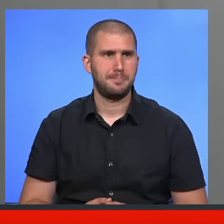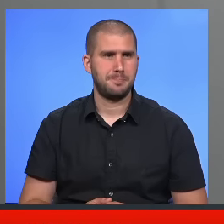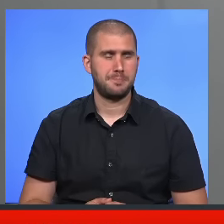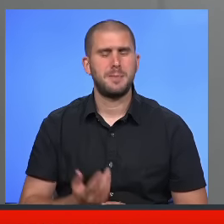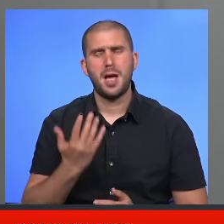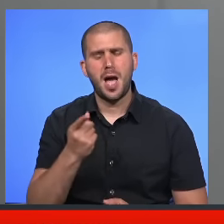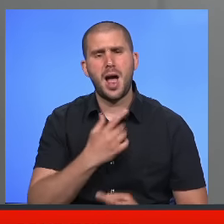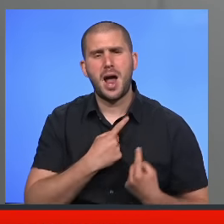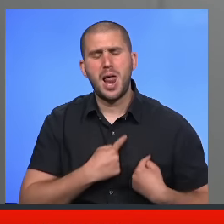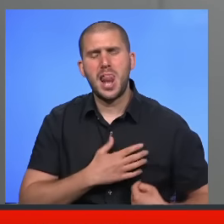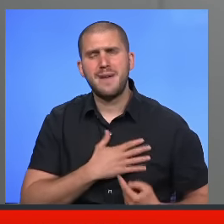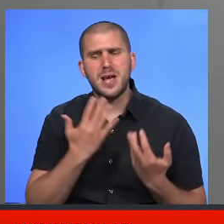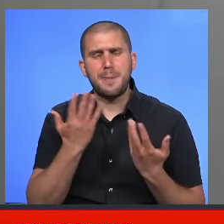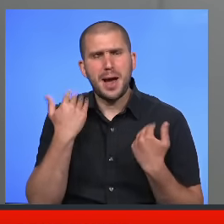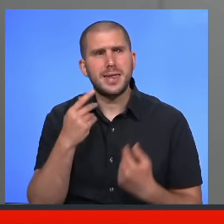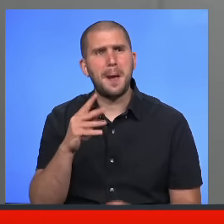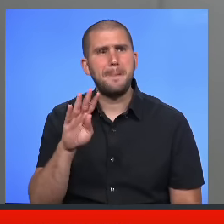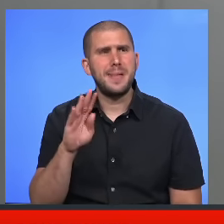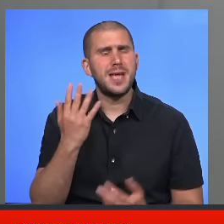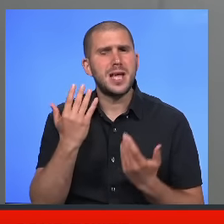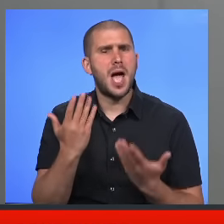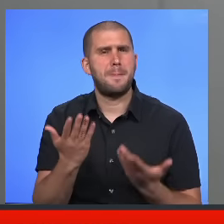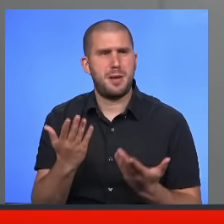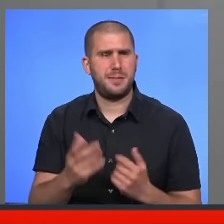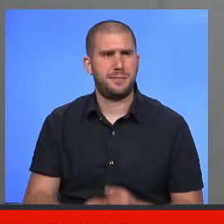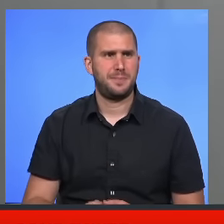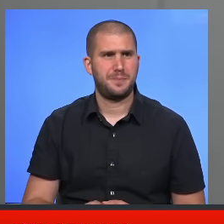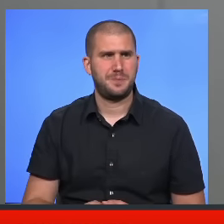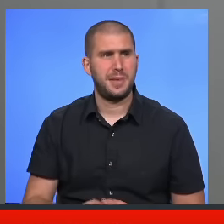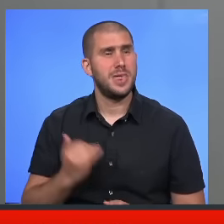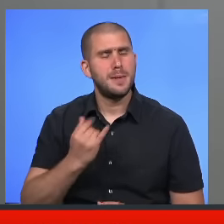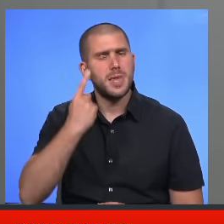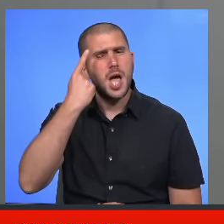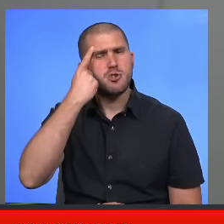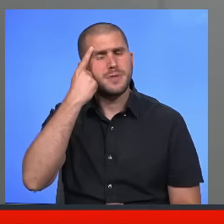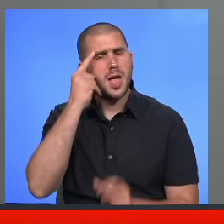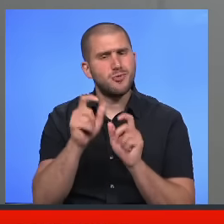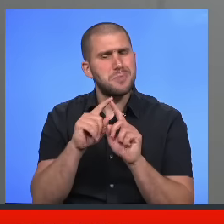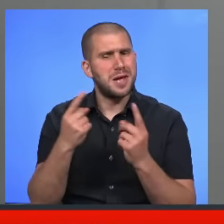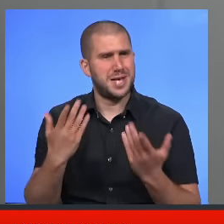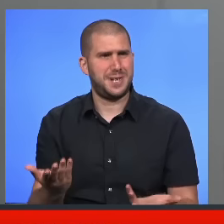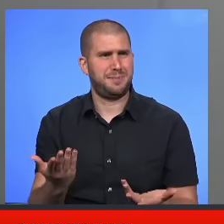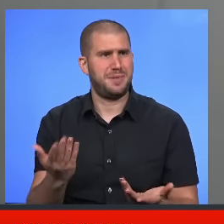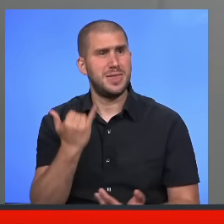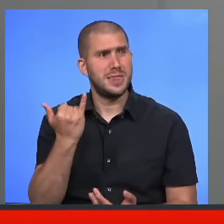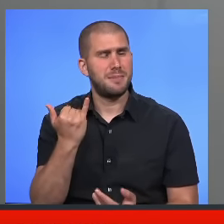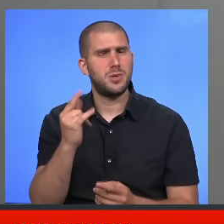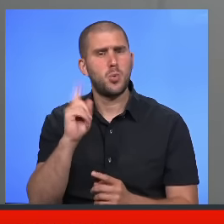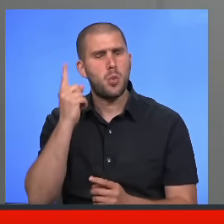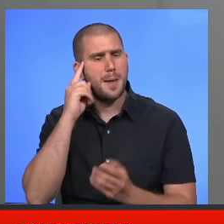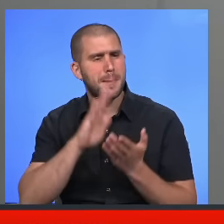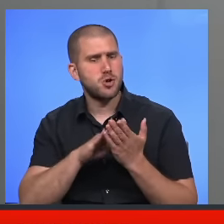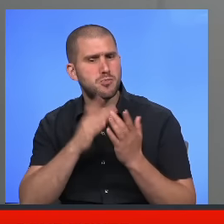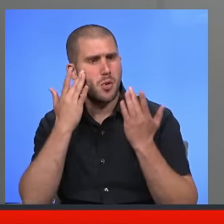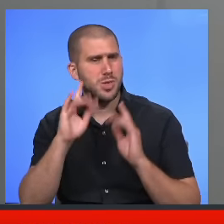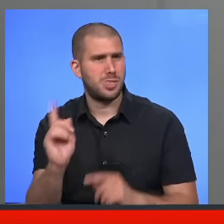כמה לב היית ביני, כמה לב. תמיד חשבת על אחרים, תמיד לקחת את כולם